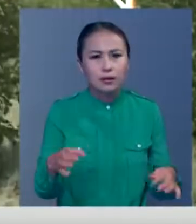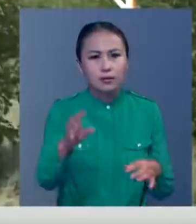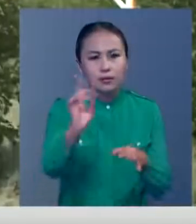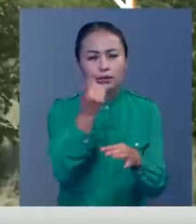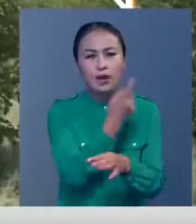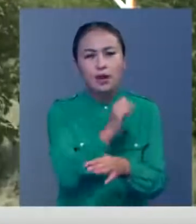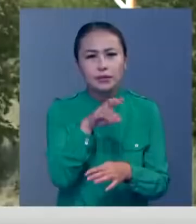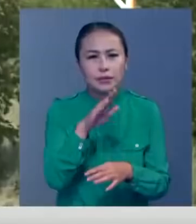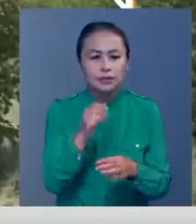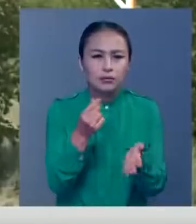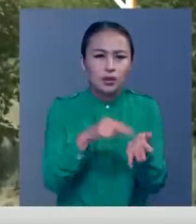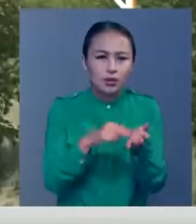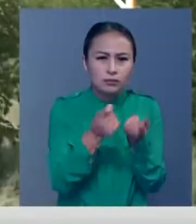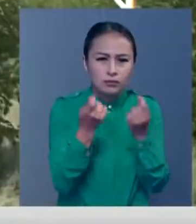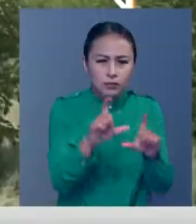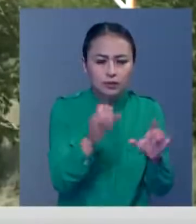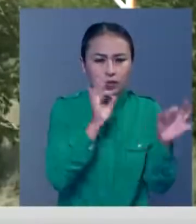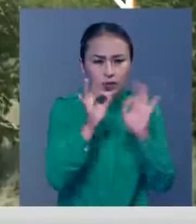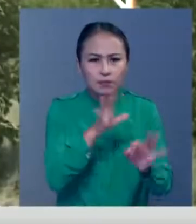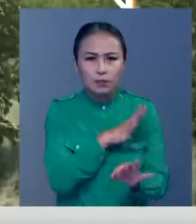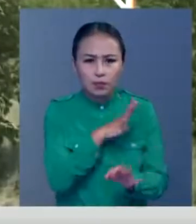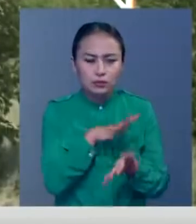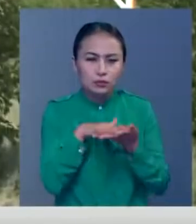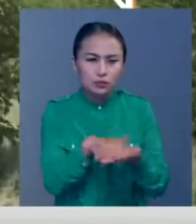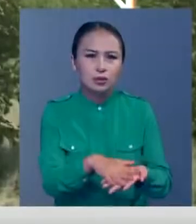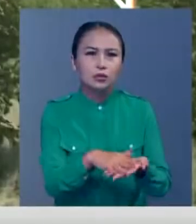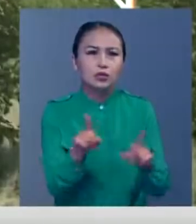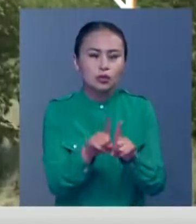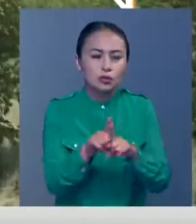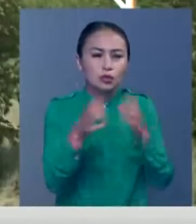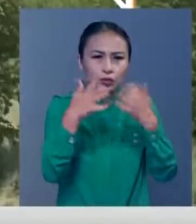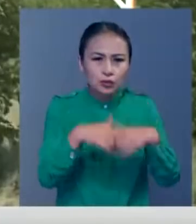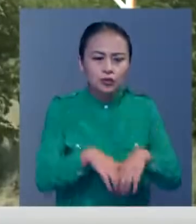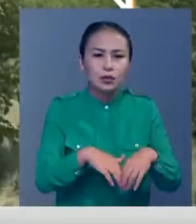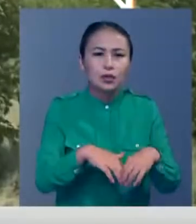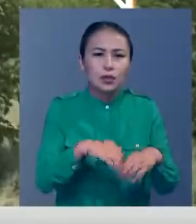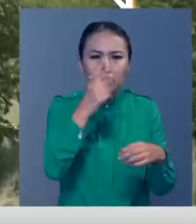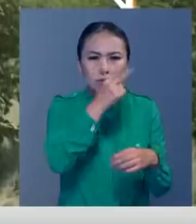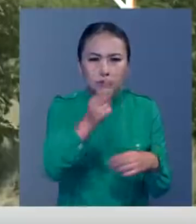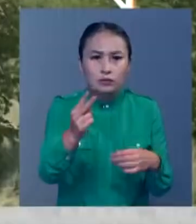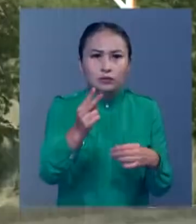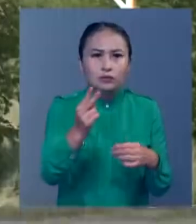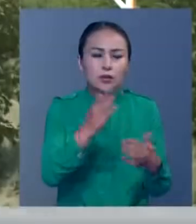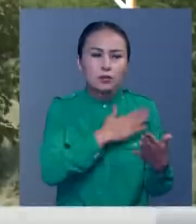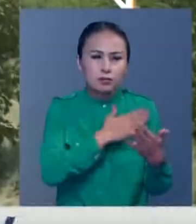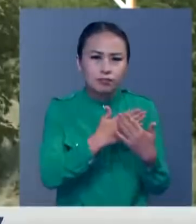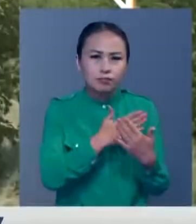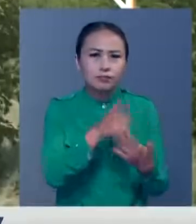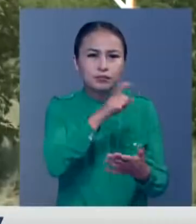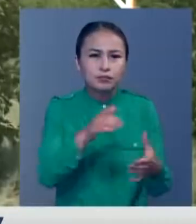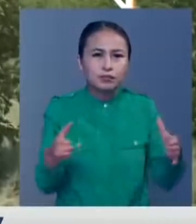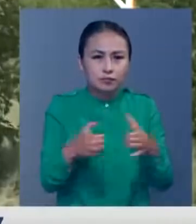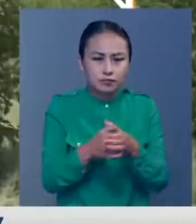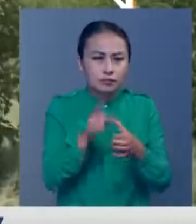дәріханаларда бағасы өте жоғары деген шағымдар болды. Ол бойынша да шығып, қоғамдық белсенділермен айта